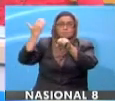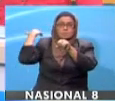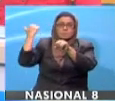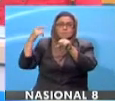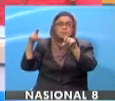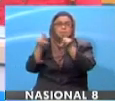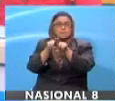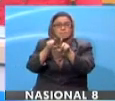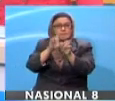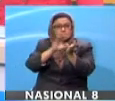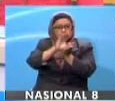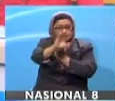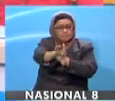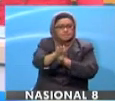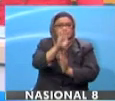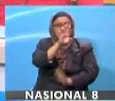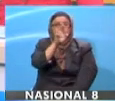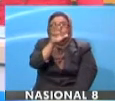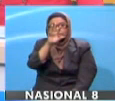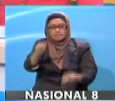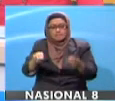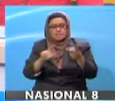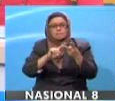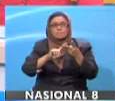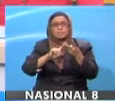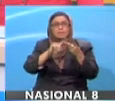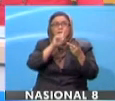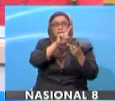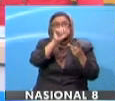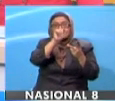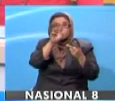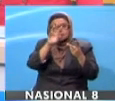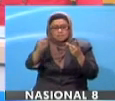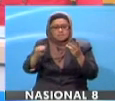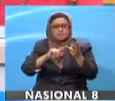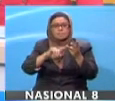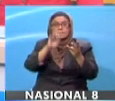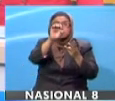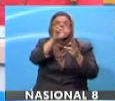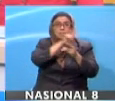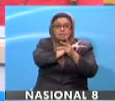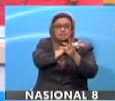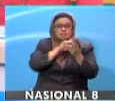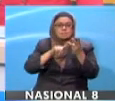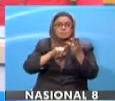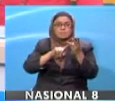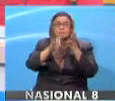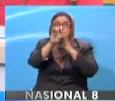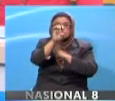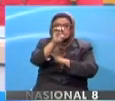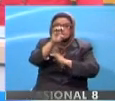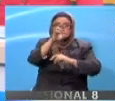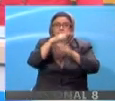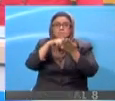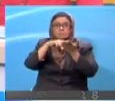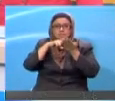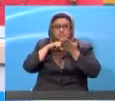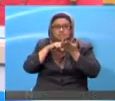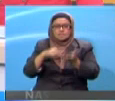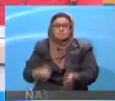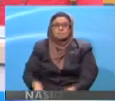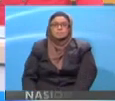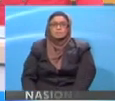bantuan rakyat Satu Malaysia, program Satu Azam, E-Kasih dan E-Rezeki. Perincian lanjut bersama wartawan Alia